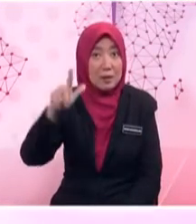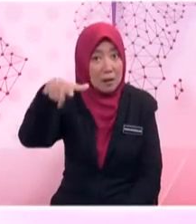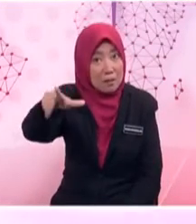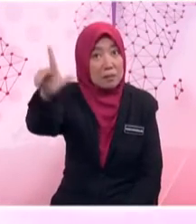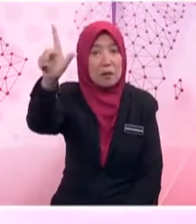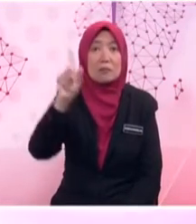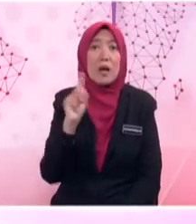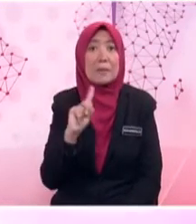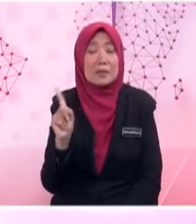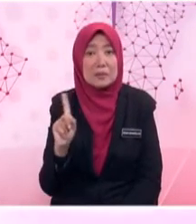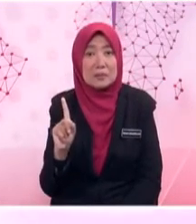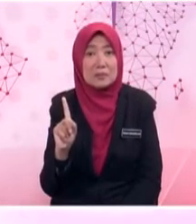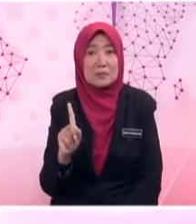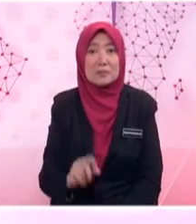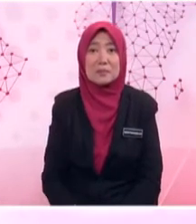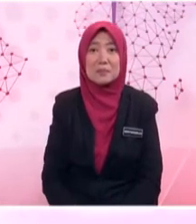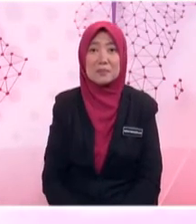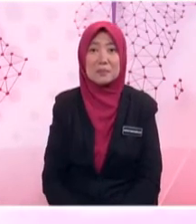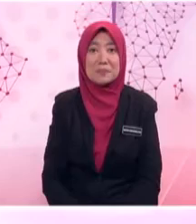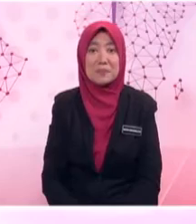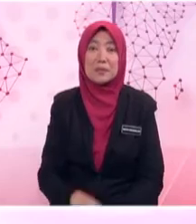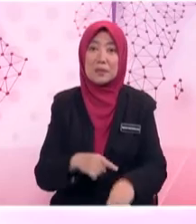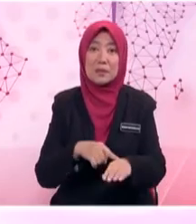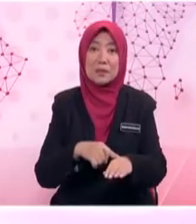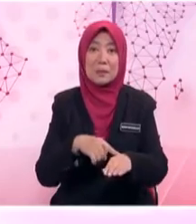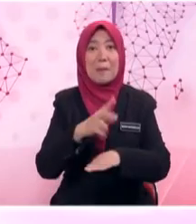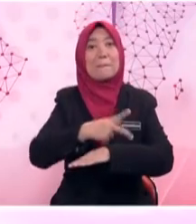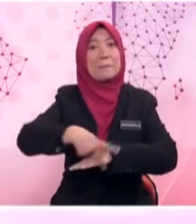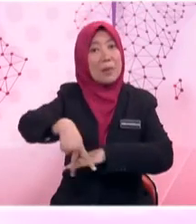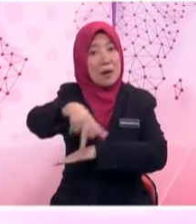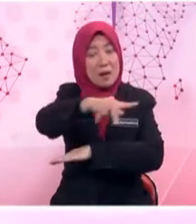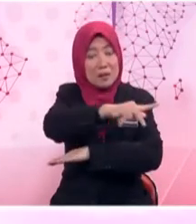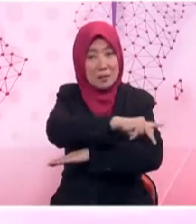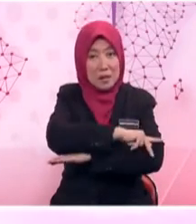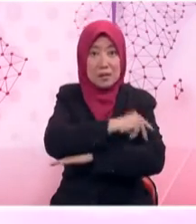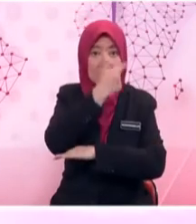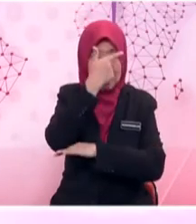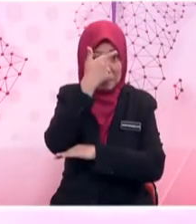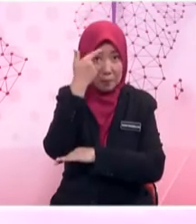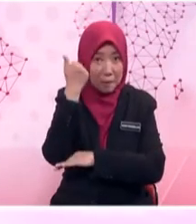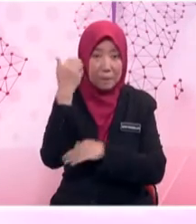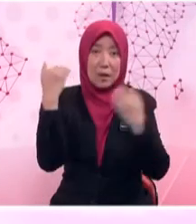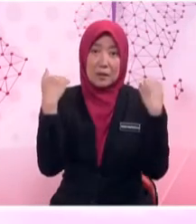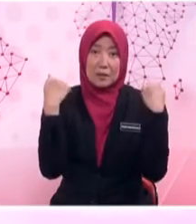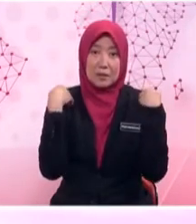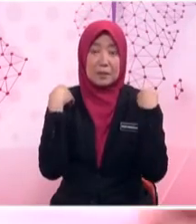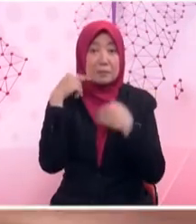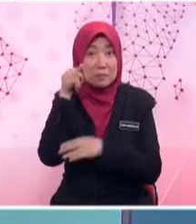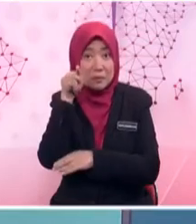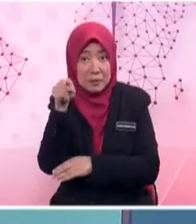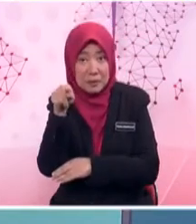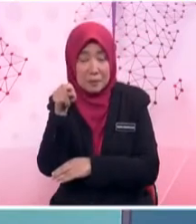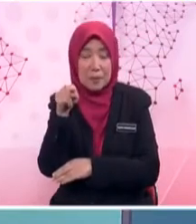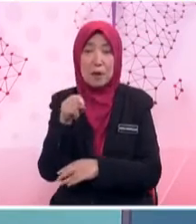mana? Di padang. Padang. Betul. Sebab ada noktah kan cikgu? Betul. Jom kita